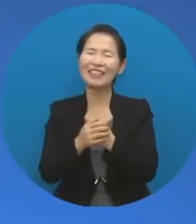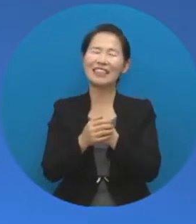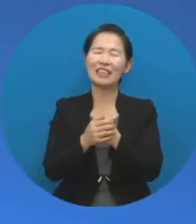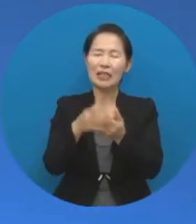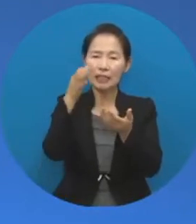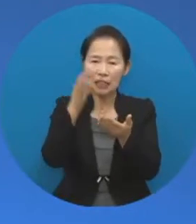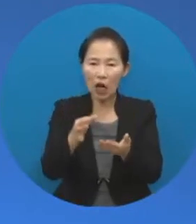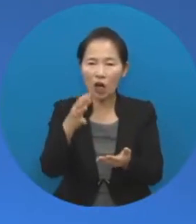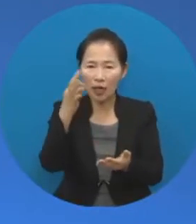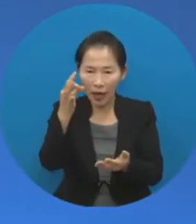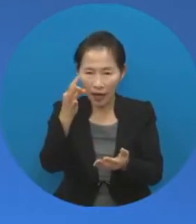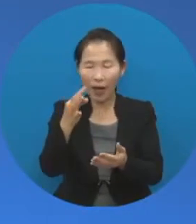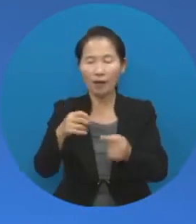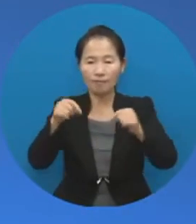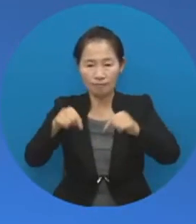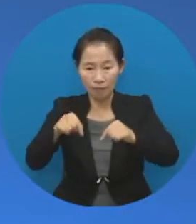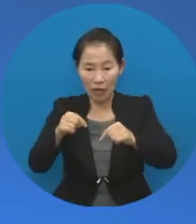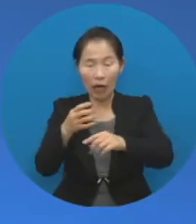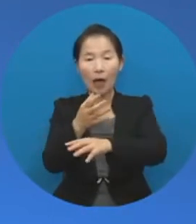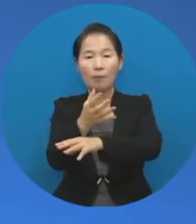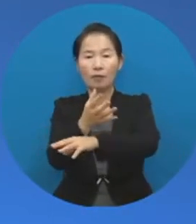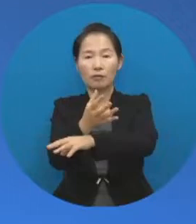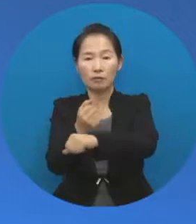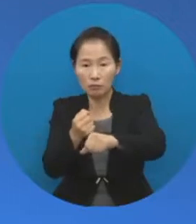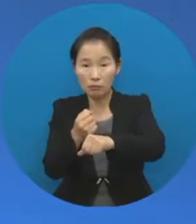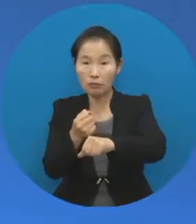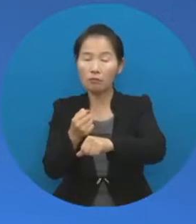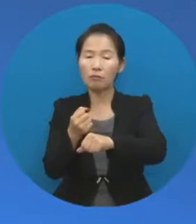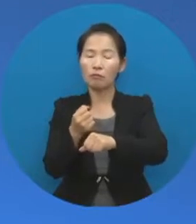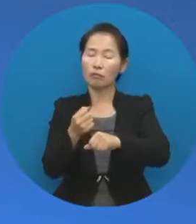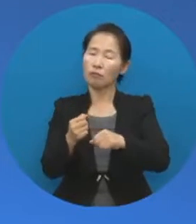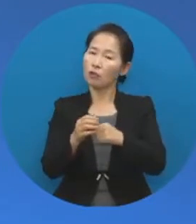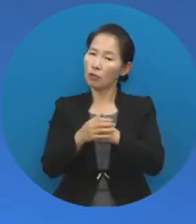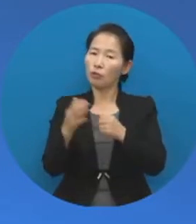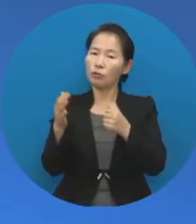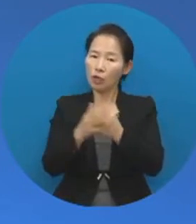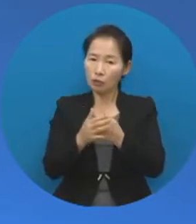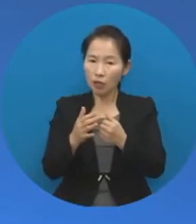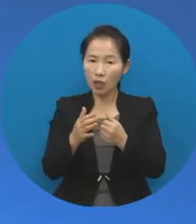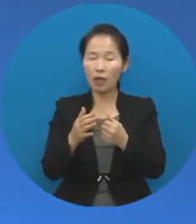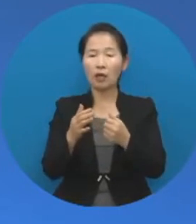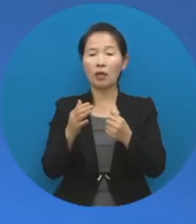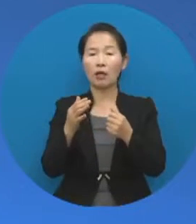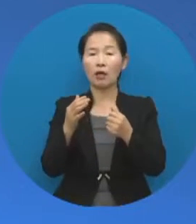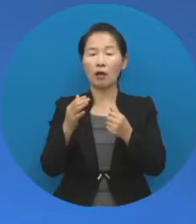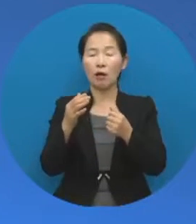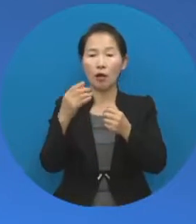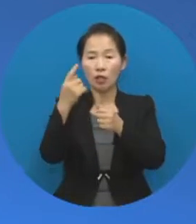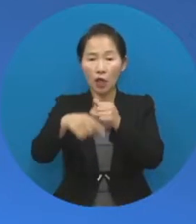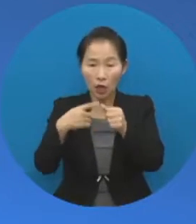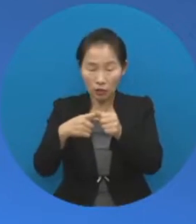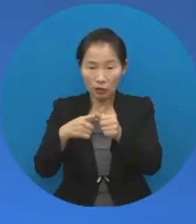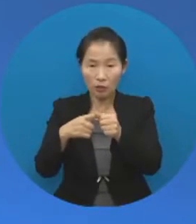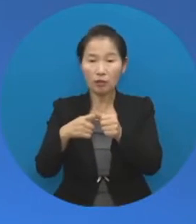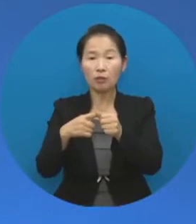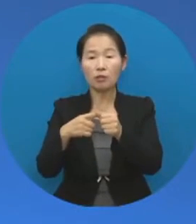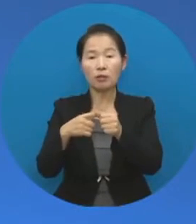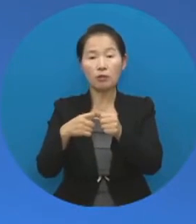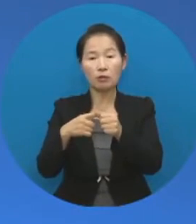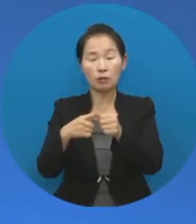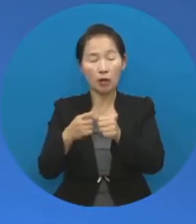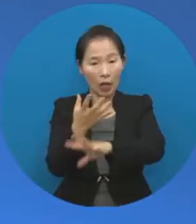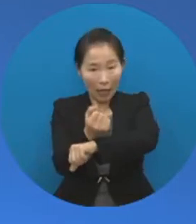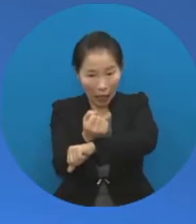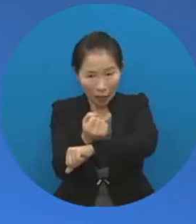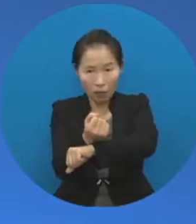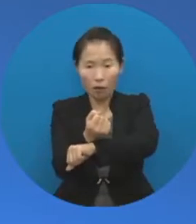들어갔어요. 그런데 계속 저가로 들어가니까 나중에는 그 회사에서 연간 업체로 우리 회사를 그냥 뽑아버리는 거예요. 그러니까